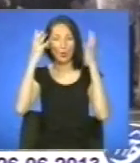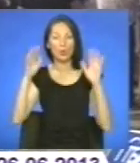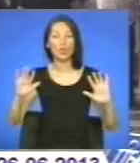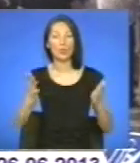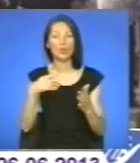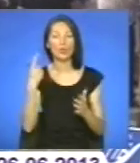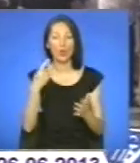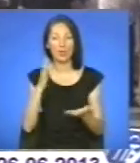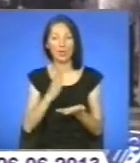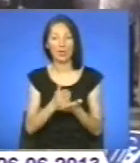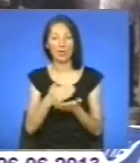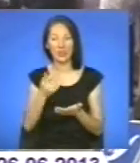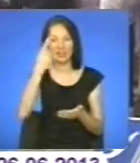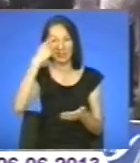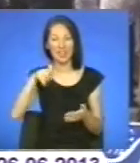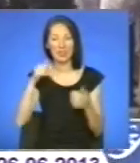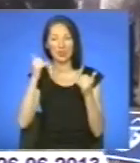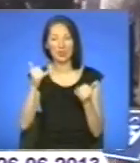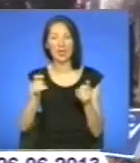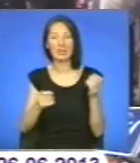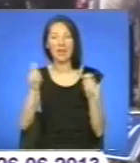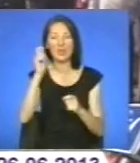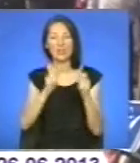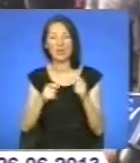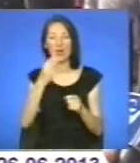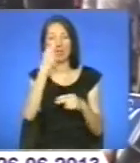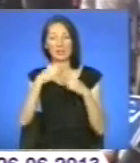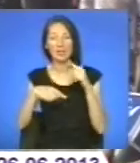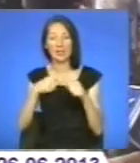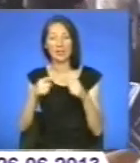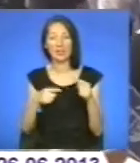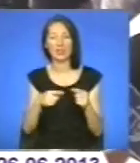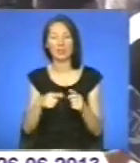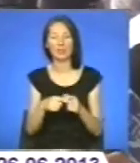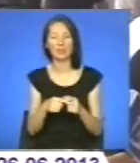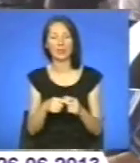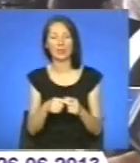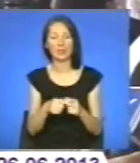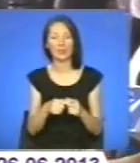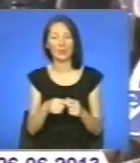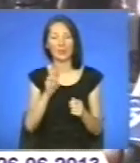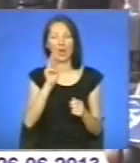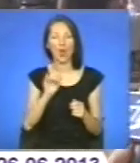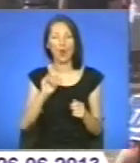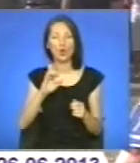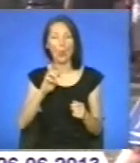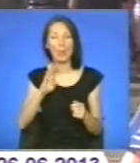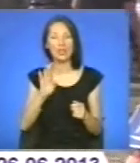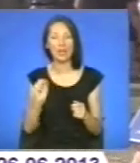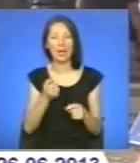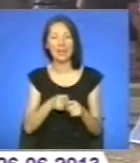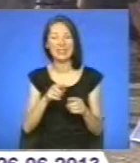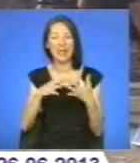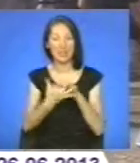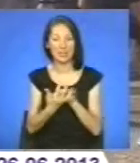області. Ви знаєте, розпочався фестиваль, традиційний фестиваль «Братина» на Шумщині. А це село знамене тим, що